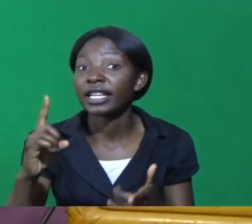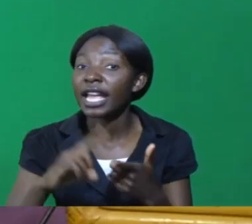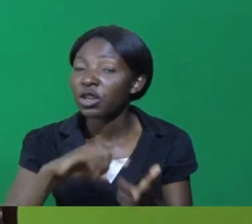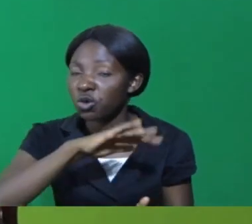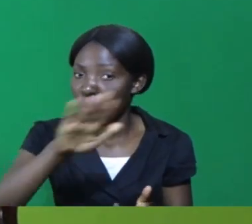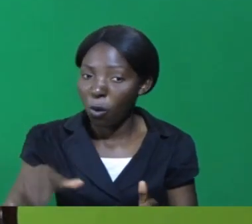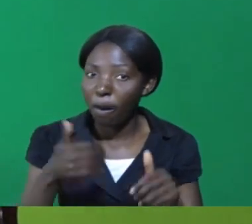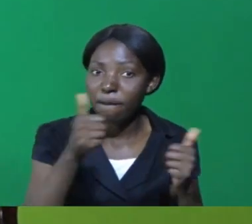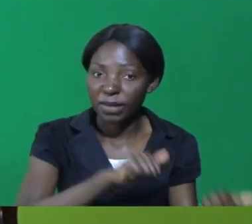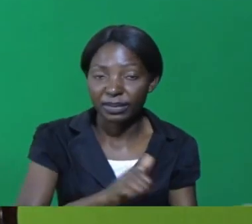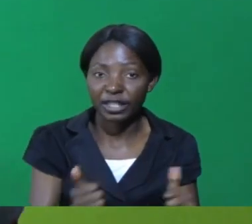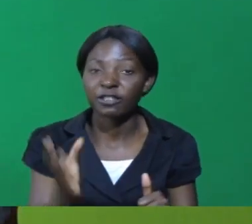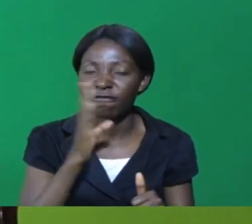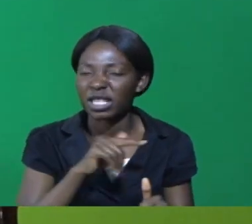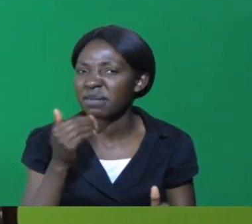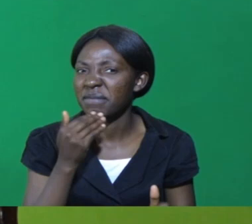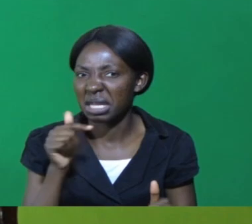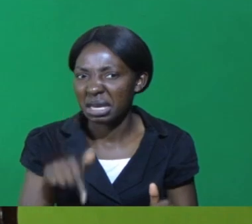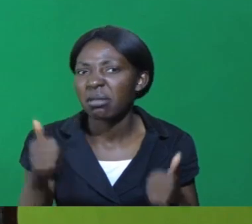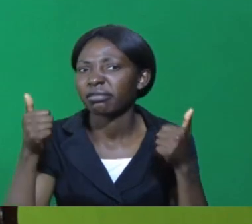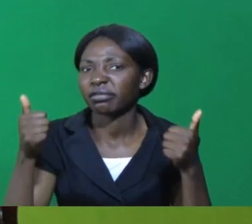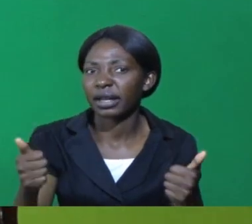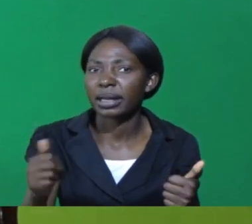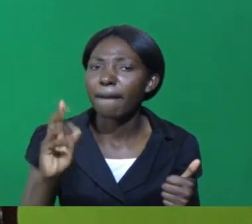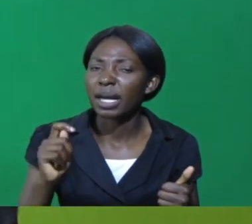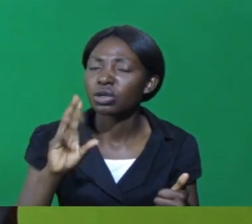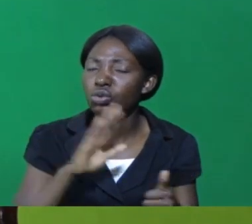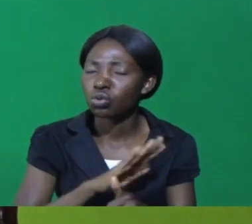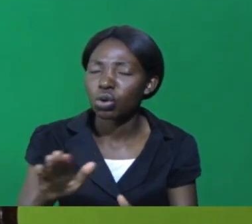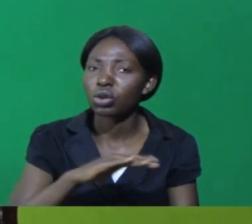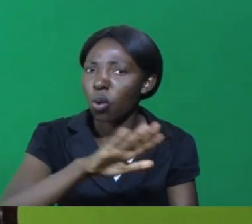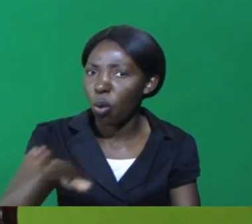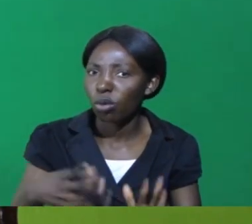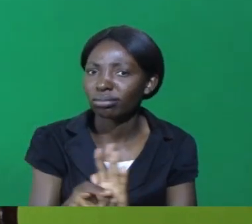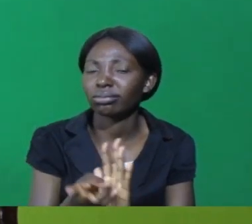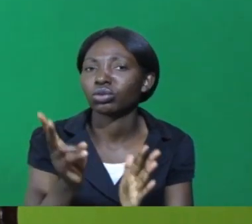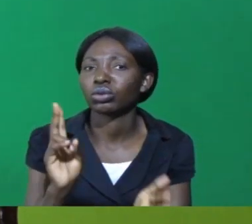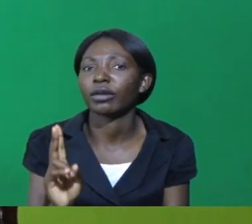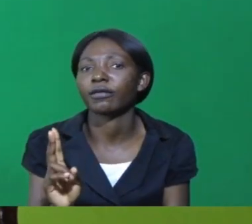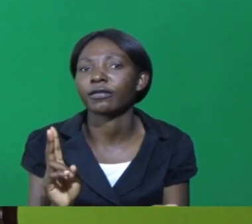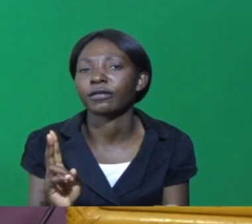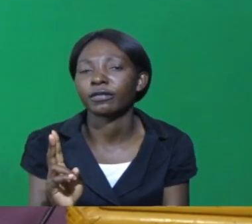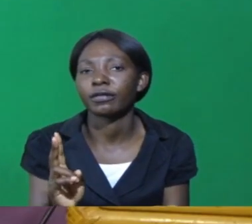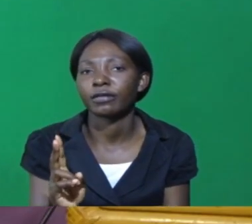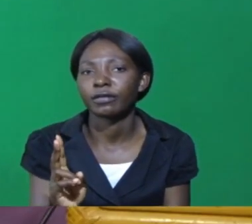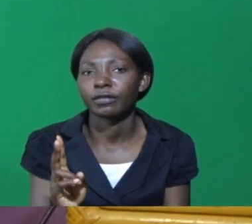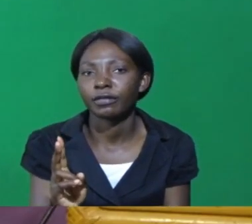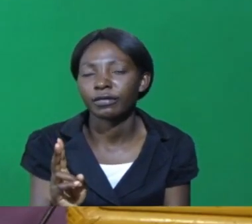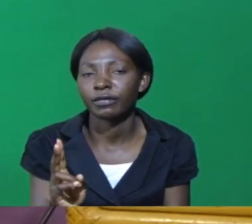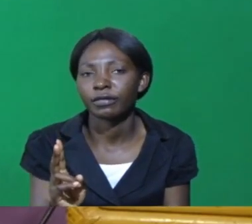mese makabhabhatidzwa. Manaka. Yes. Asi kwete mese muri 12. Yes. Ndozvaaitotaura